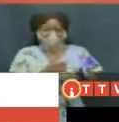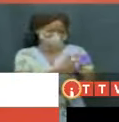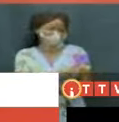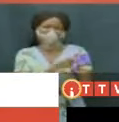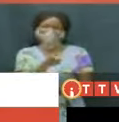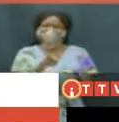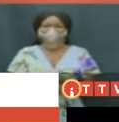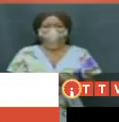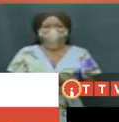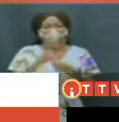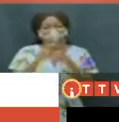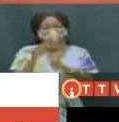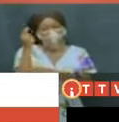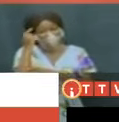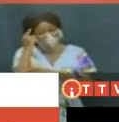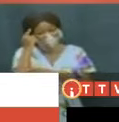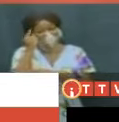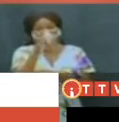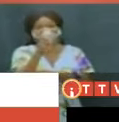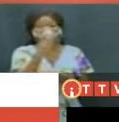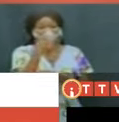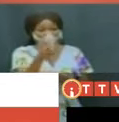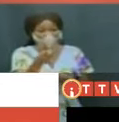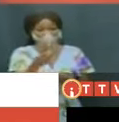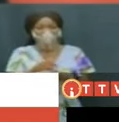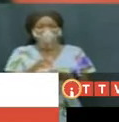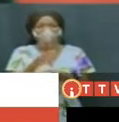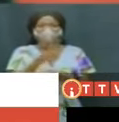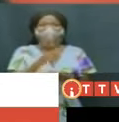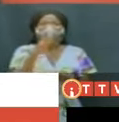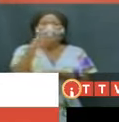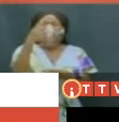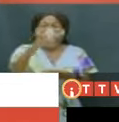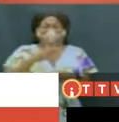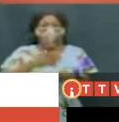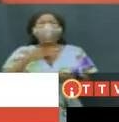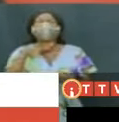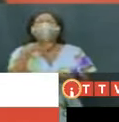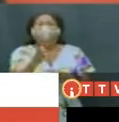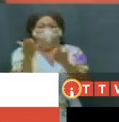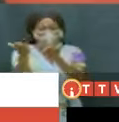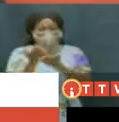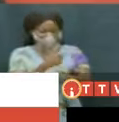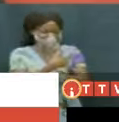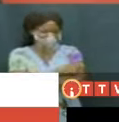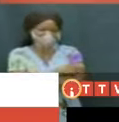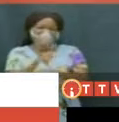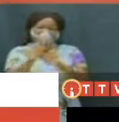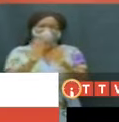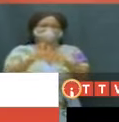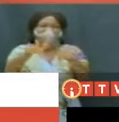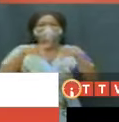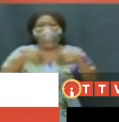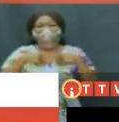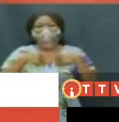mukupita kukanena kuti katemera ameneyu sitirandira mukuvomerezanso kuti kachirombo kachika coronavirus kakatigwira